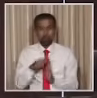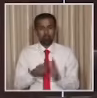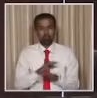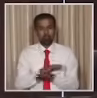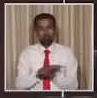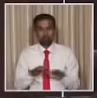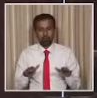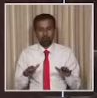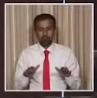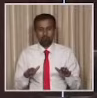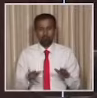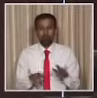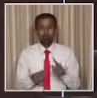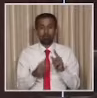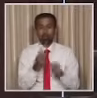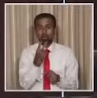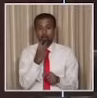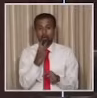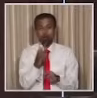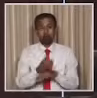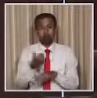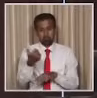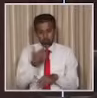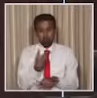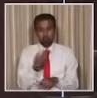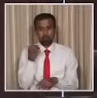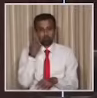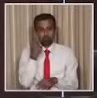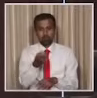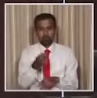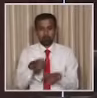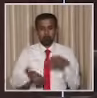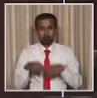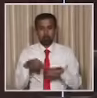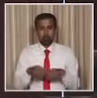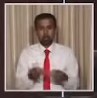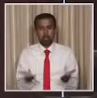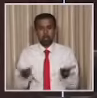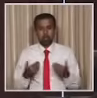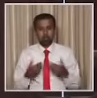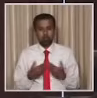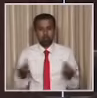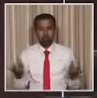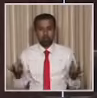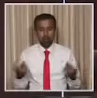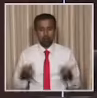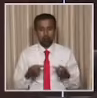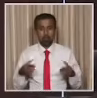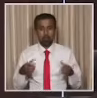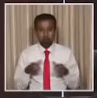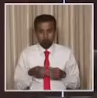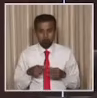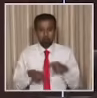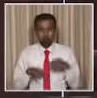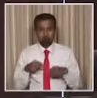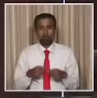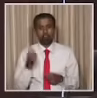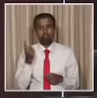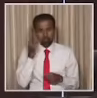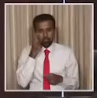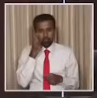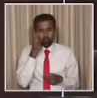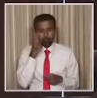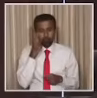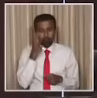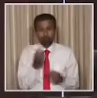පත් වෙච්ච ගමන් ඔය කටවල් වලින් අපිට ගහන ඉඳී අපි දන්නවා මහත්තයෝ. එනිසා දේශපාලන තොත්ත බබ්බු නෙමෙයි මේ විපක්ෂය තුල ඉන්නේ. දේශපාලන අපි දන්න හොඳට. එනිසා තමයි